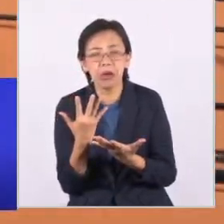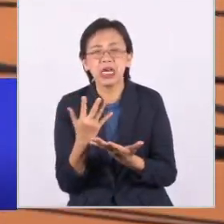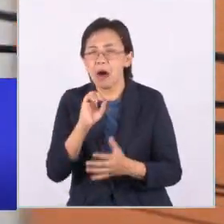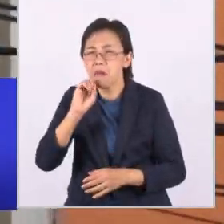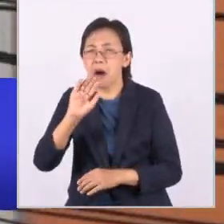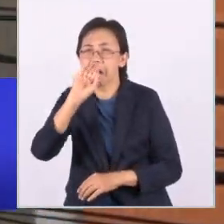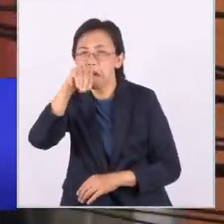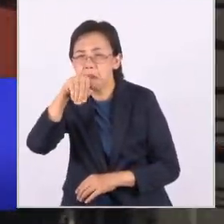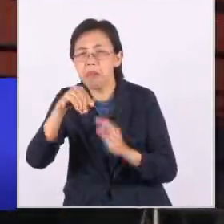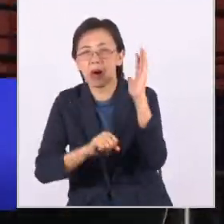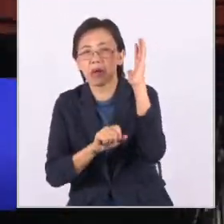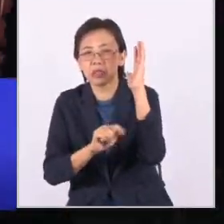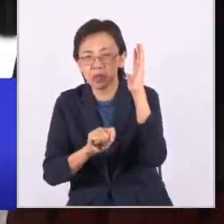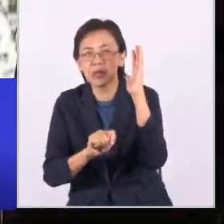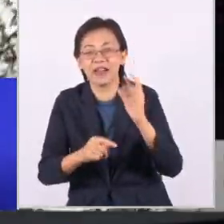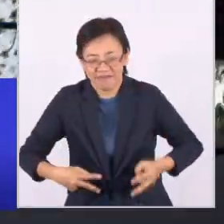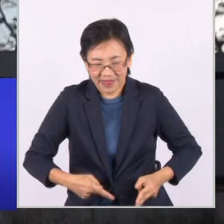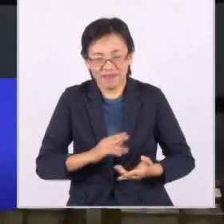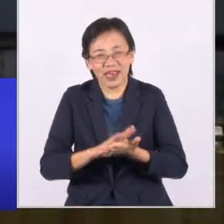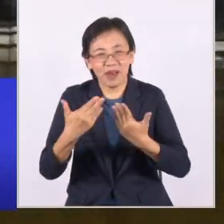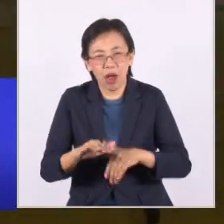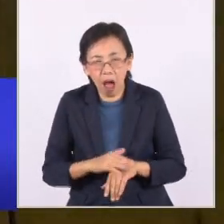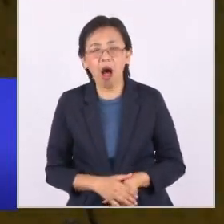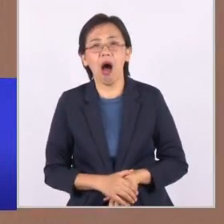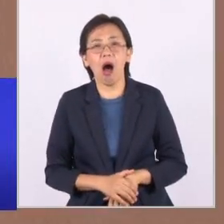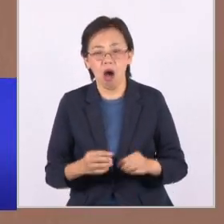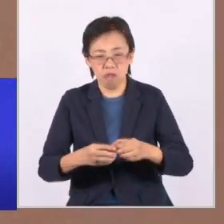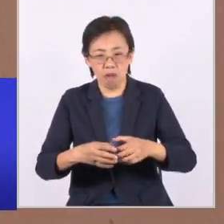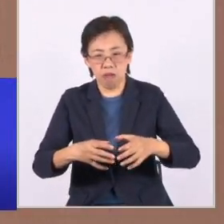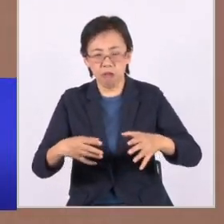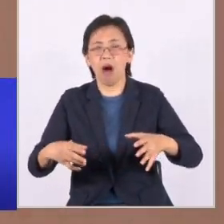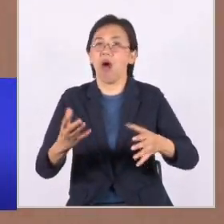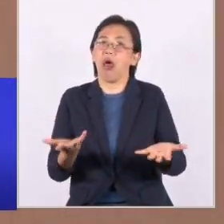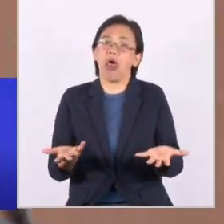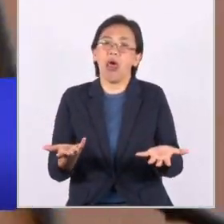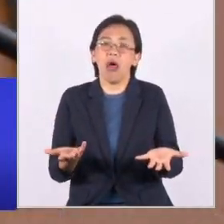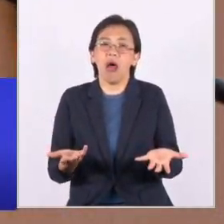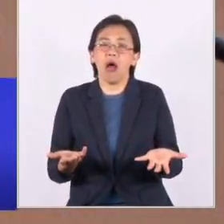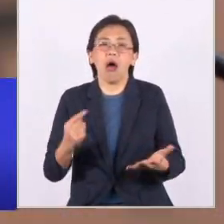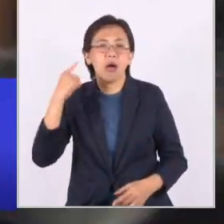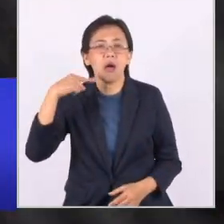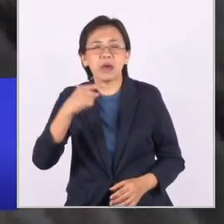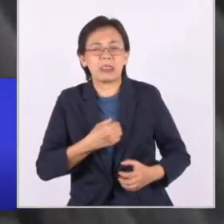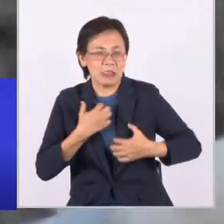าลเมืองสตูลเขาเคยทำหมันไปทีนึงแล้วสักพักอ่ะมาอีกเดี๋ยวฟังหน่อยค่ะเสียงคุณยุพาชาวบ้านที่เดือดร้อน